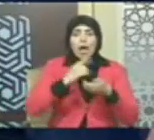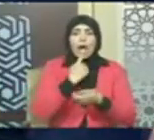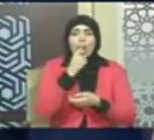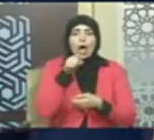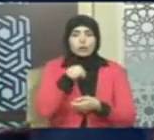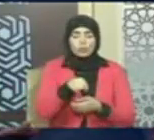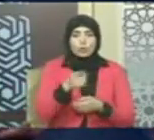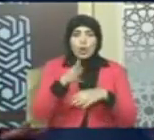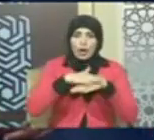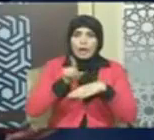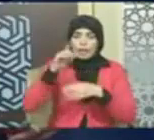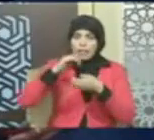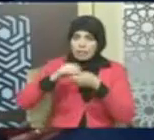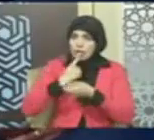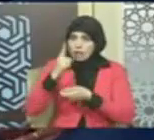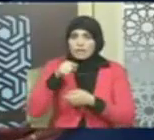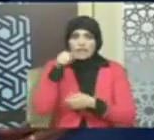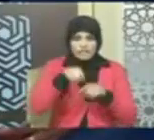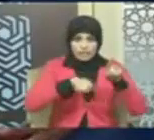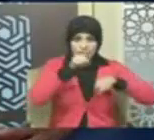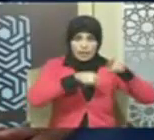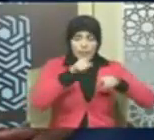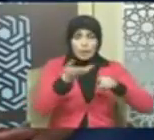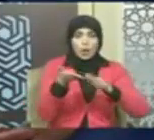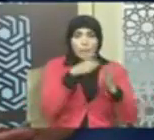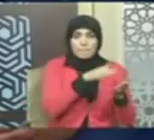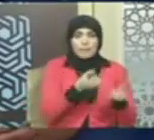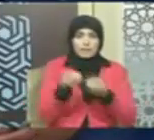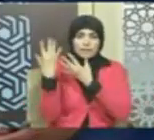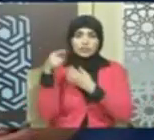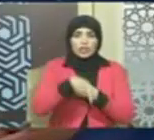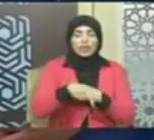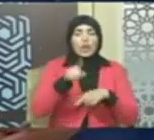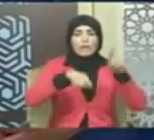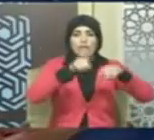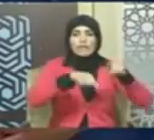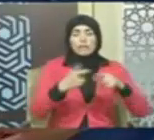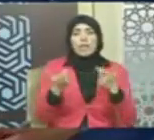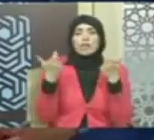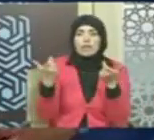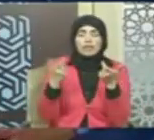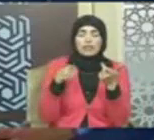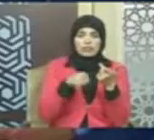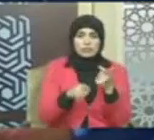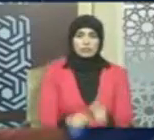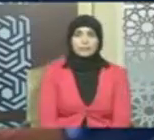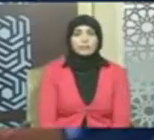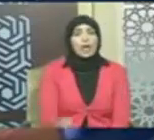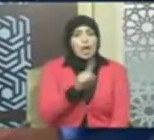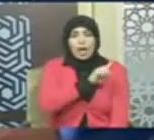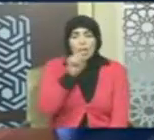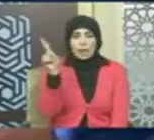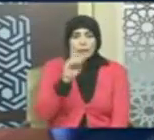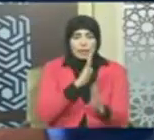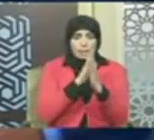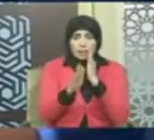عليه، فمنهم من قضى نحبه ومنهم من ينتظر وما